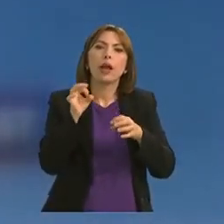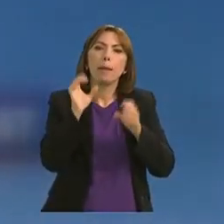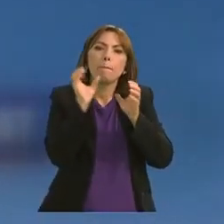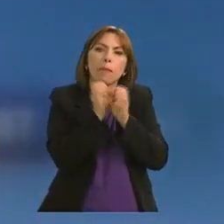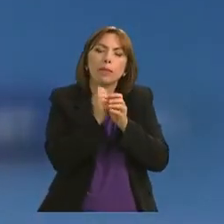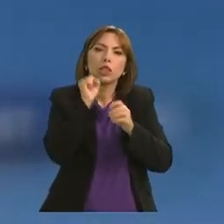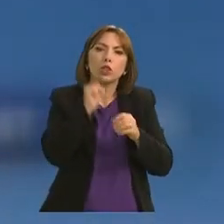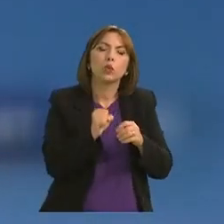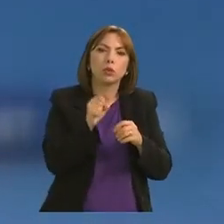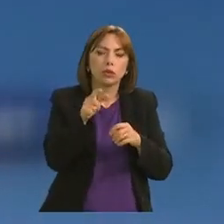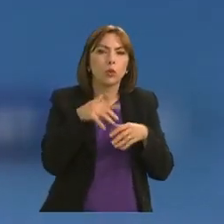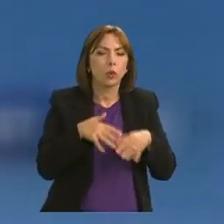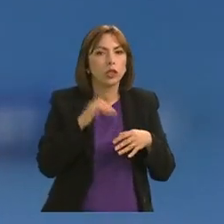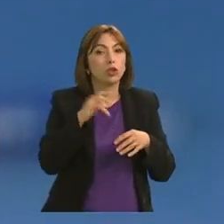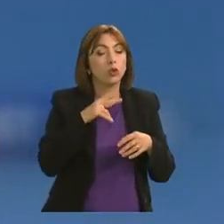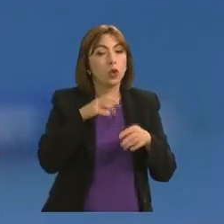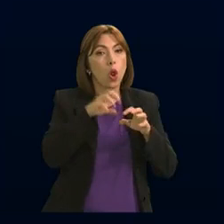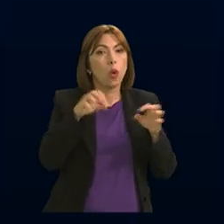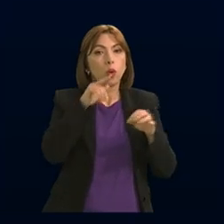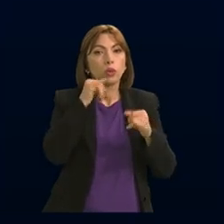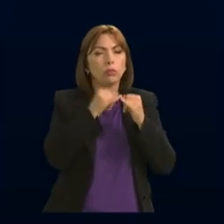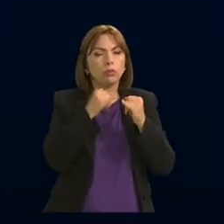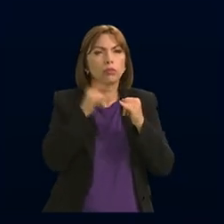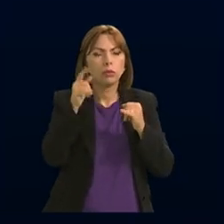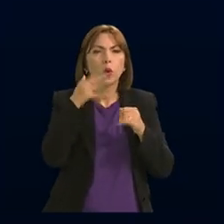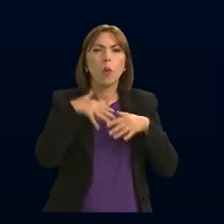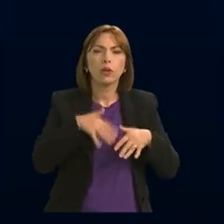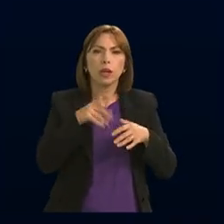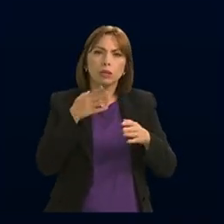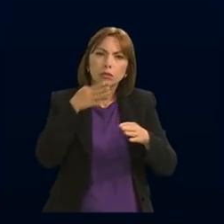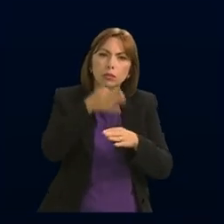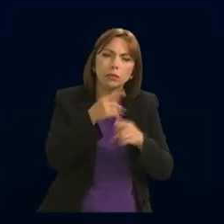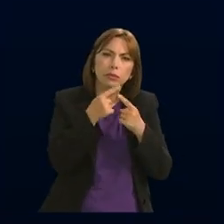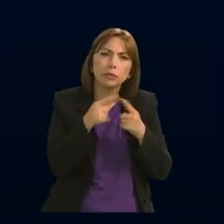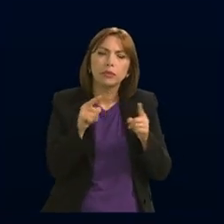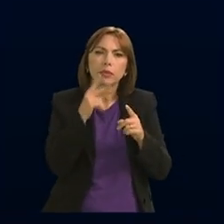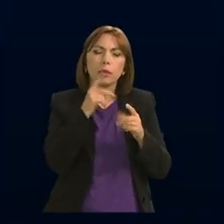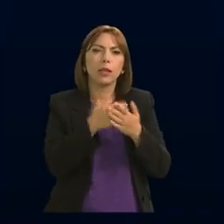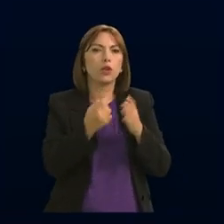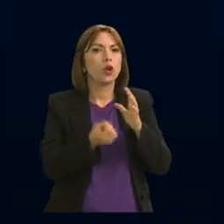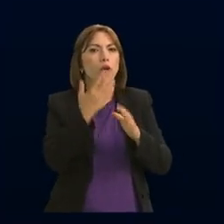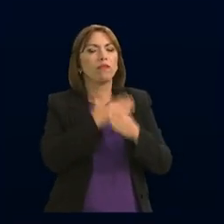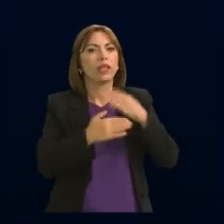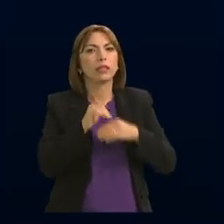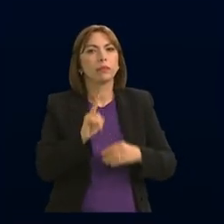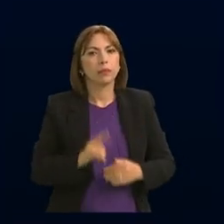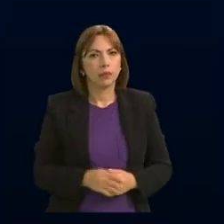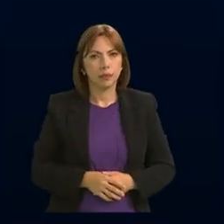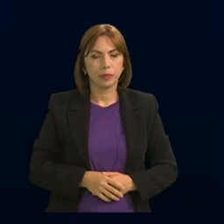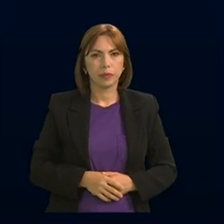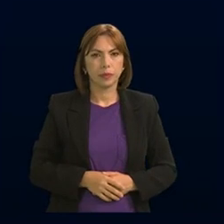țării. Și sunt locuri în care geniștii ucrainieni intervin într-un mod inedit pentru a evita noi victime.